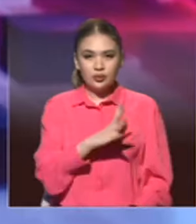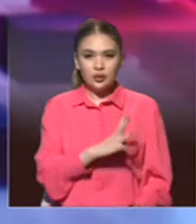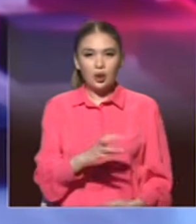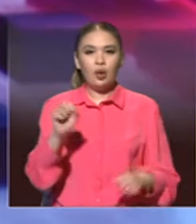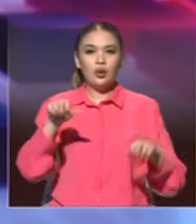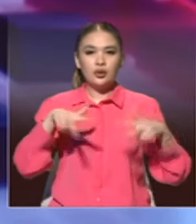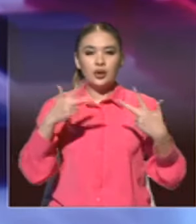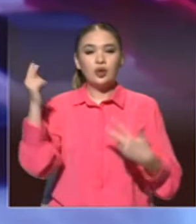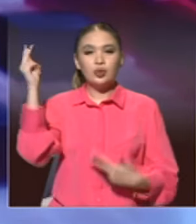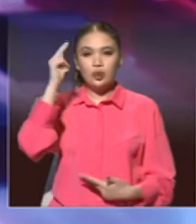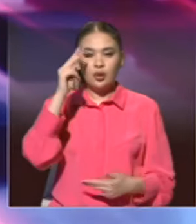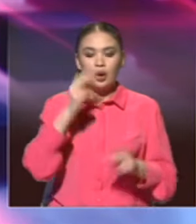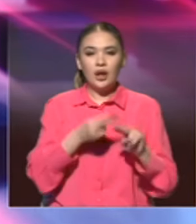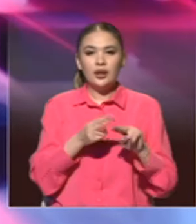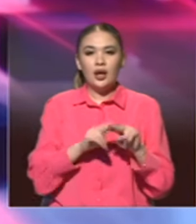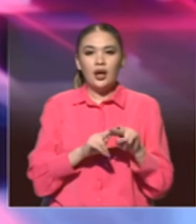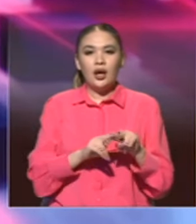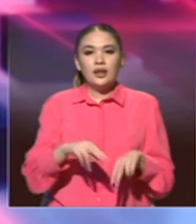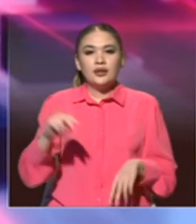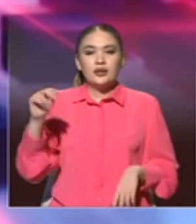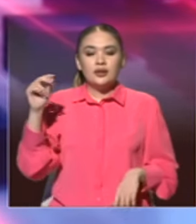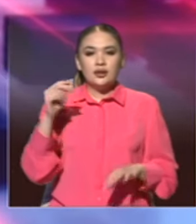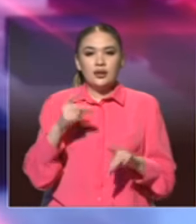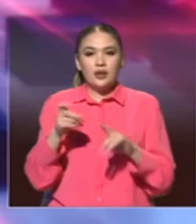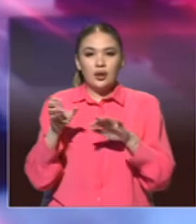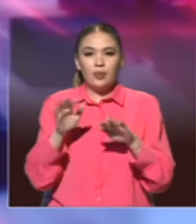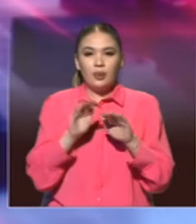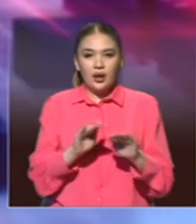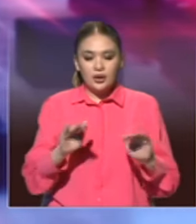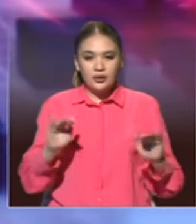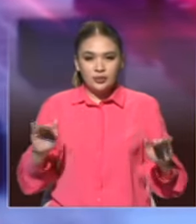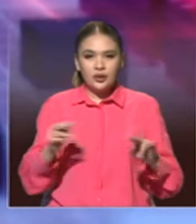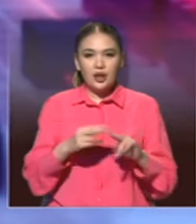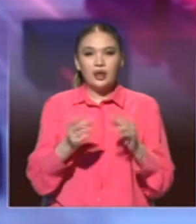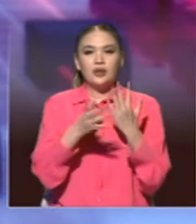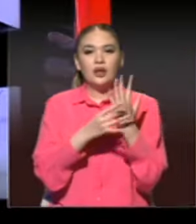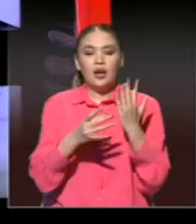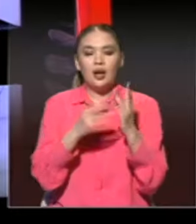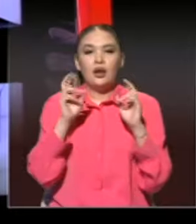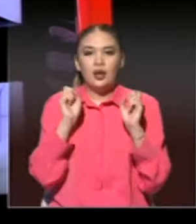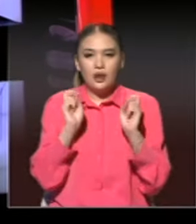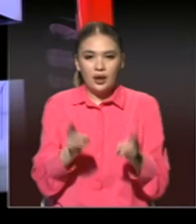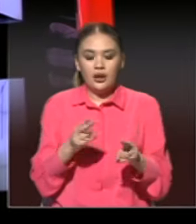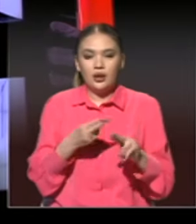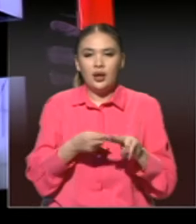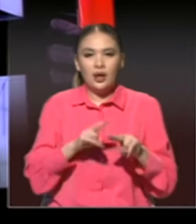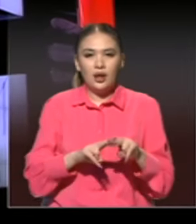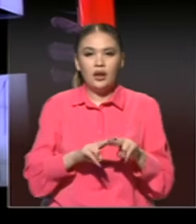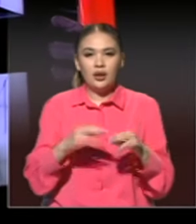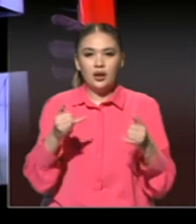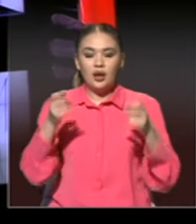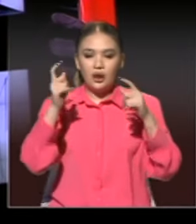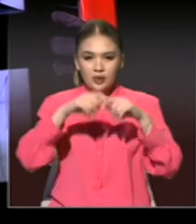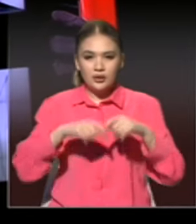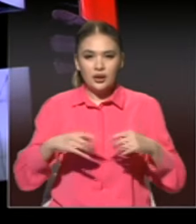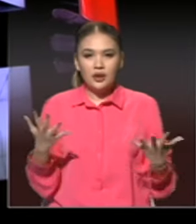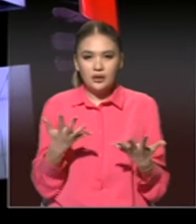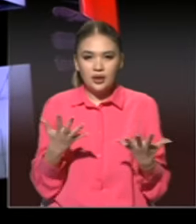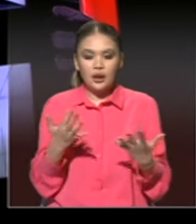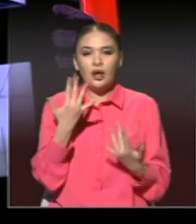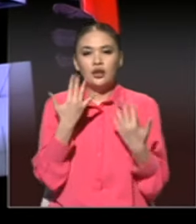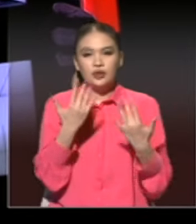оқу жүргізген, сабақ алған біздің оқушыларымыз қазір тестілеуді қалай тапсырып жатыр? Оларға нендей мүмкіндік қарастырылған? Жалпы биыл тестілеуге қанша